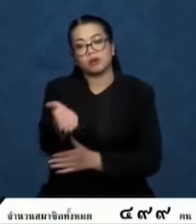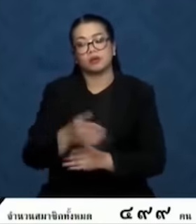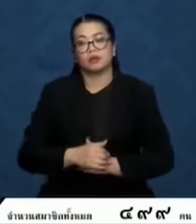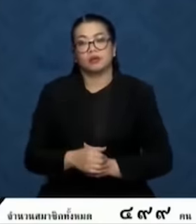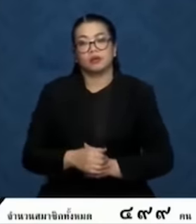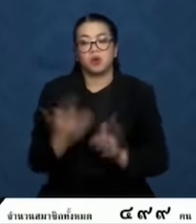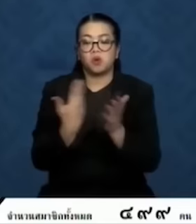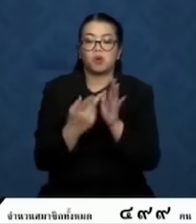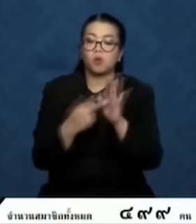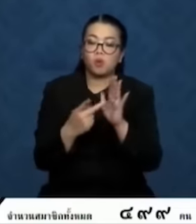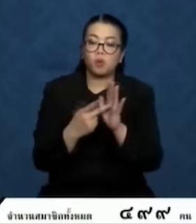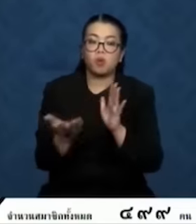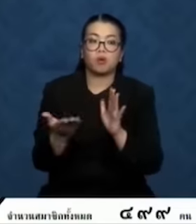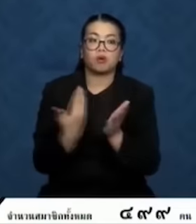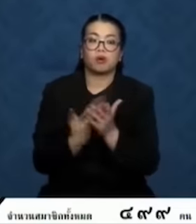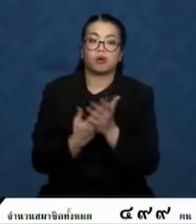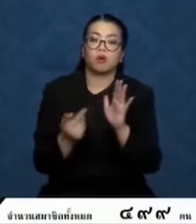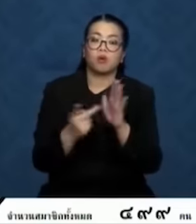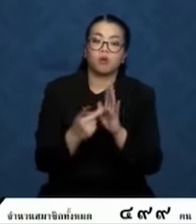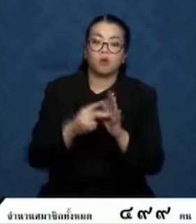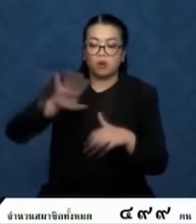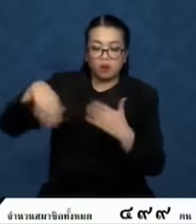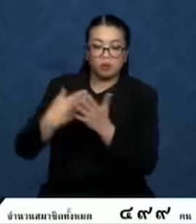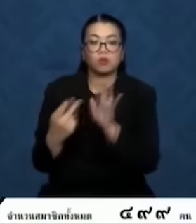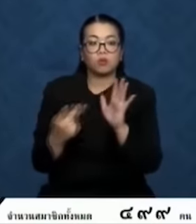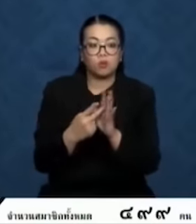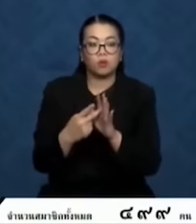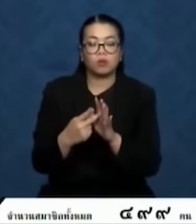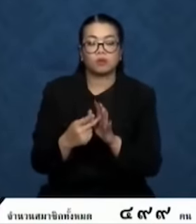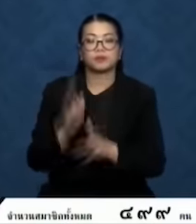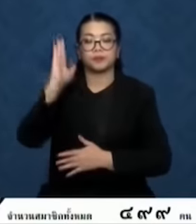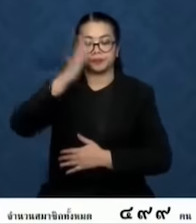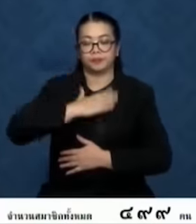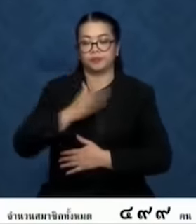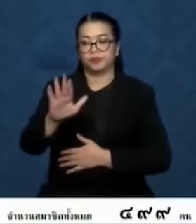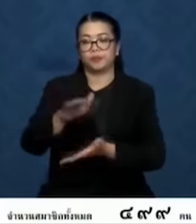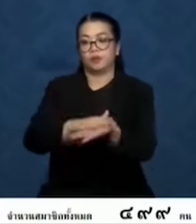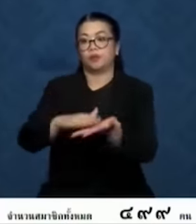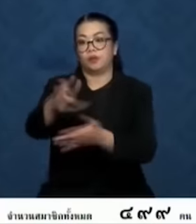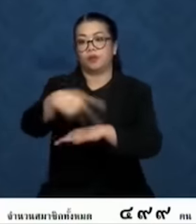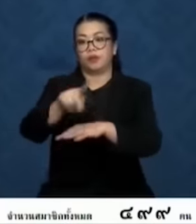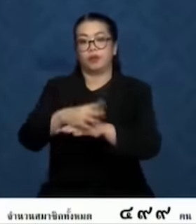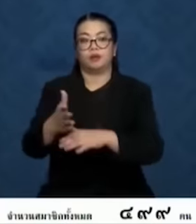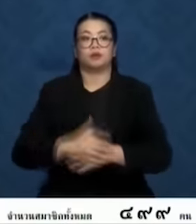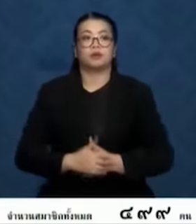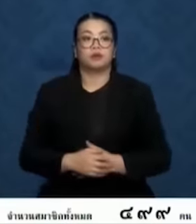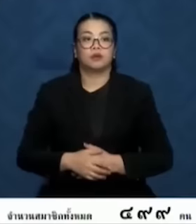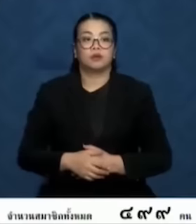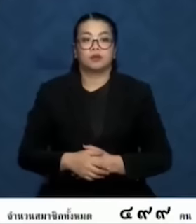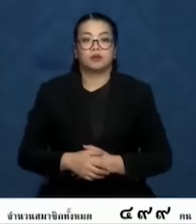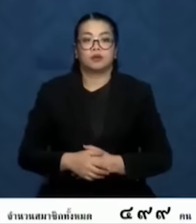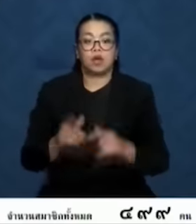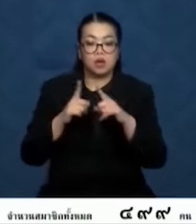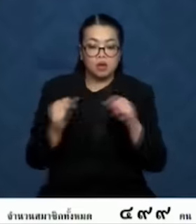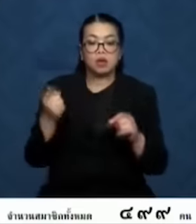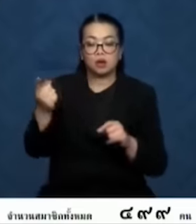เงินกู้ก็เงินกู้ที่เรากู้นี ่อันนี้ผมต้องขออภัย อาจจะถอนนะแต่ว่า คือเรื่อง